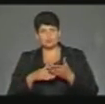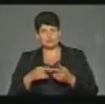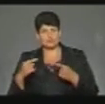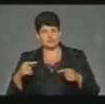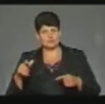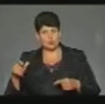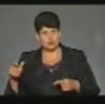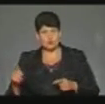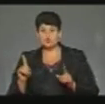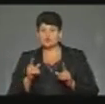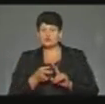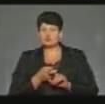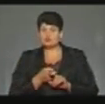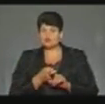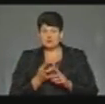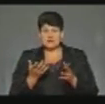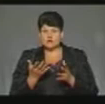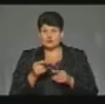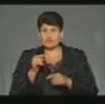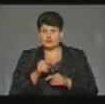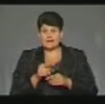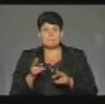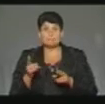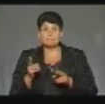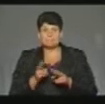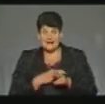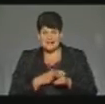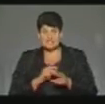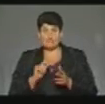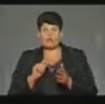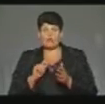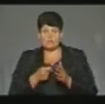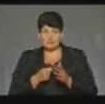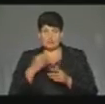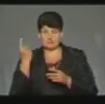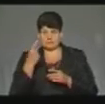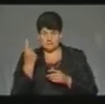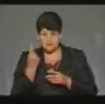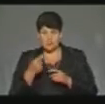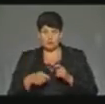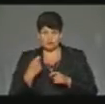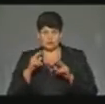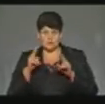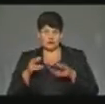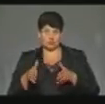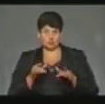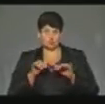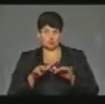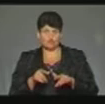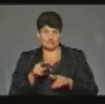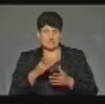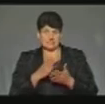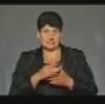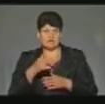якимось людям. Що стосується десь, якщо вони без увімкнення і порушують правила дорожнього руху, у вас є